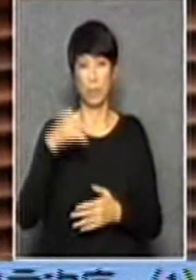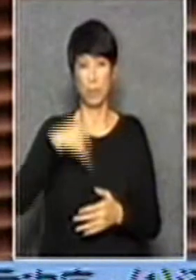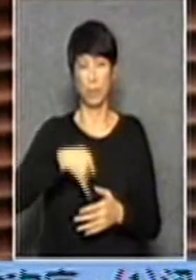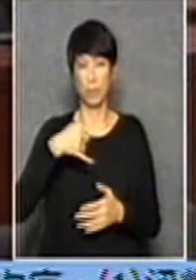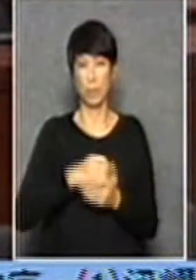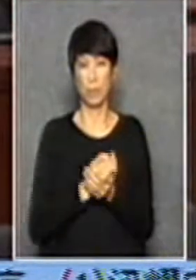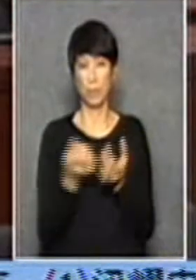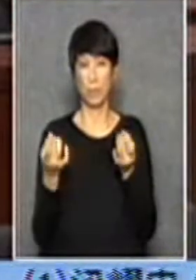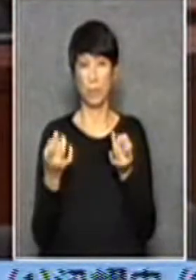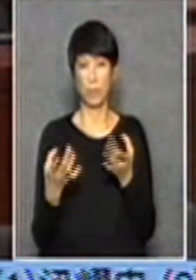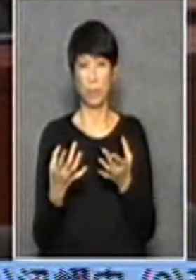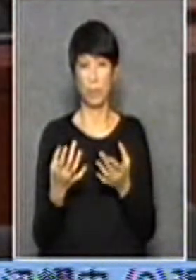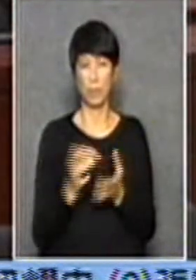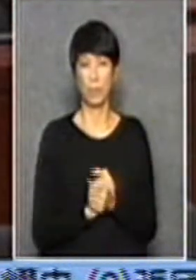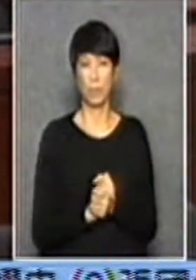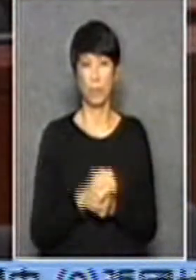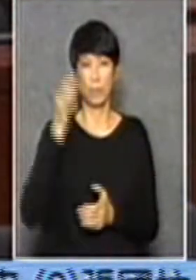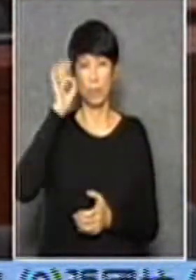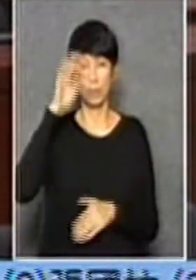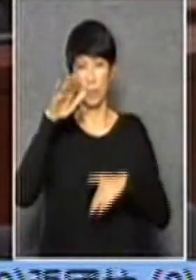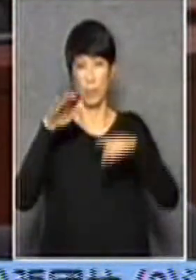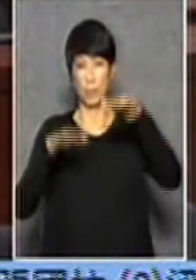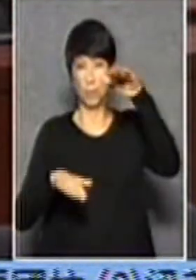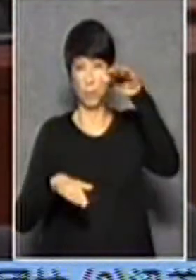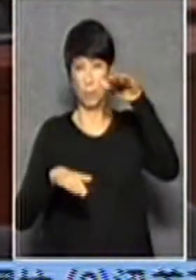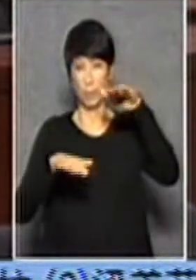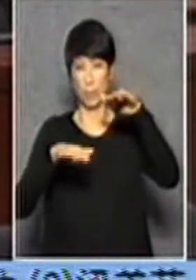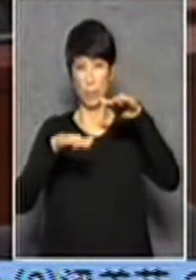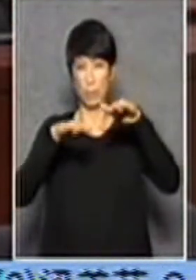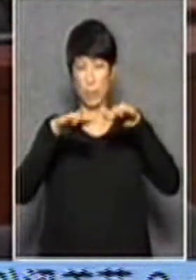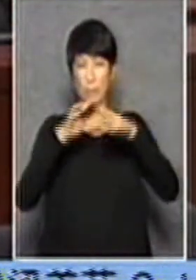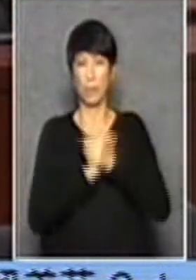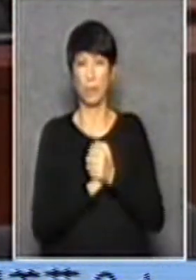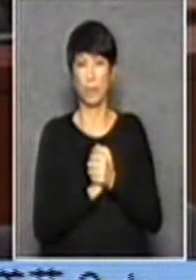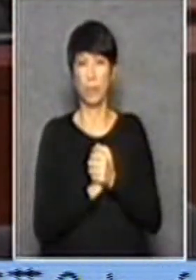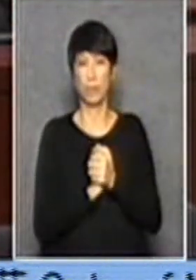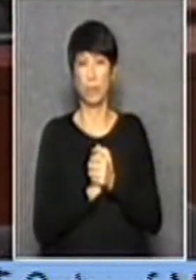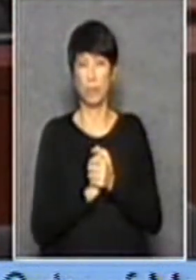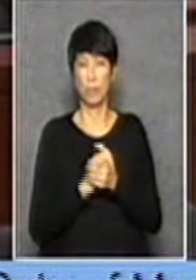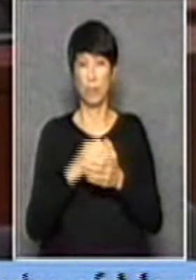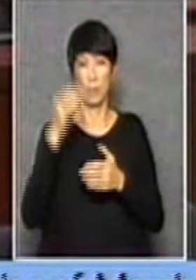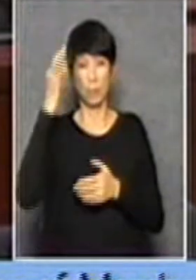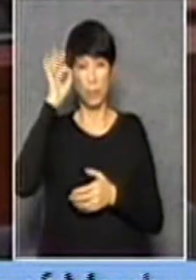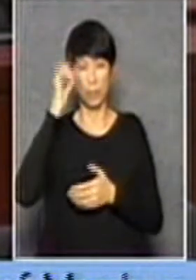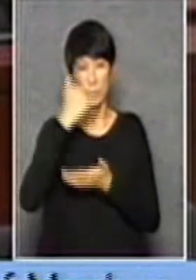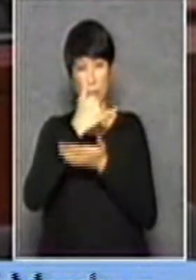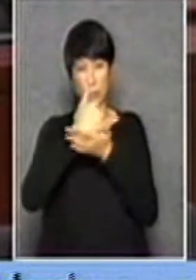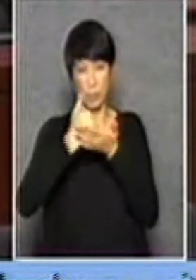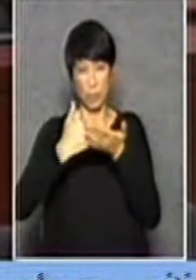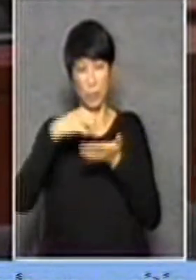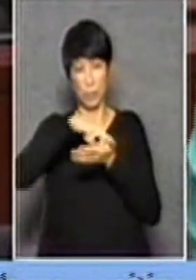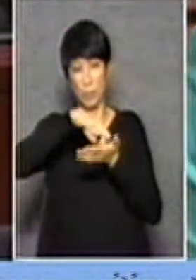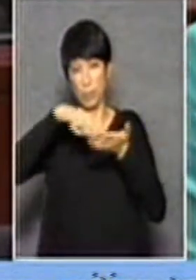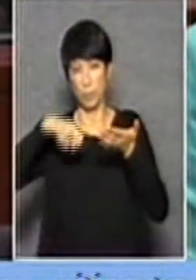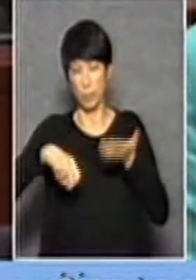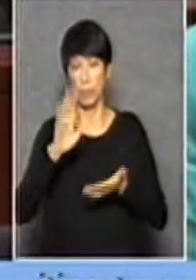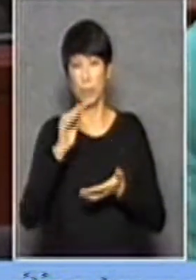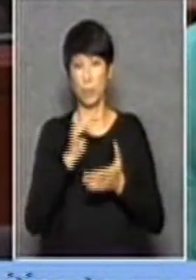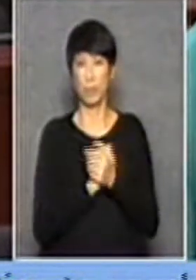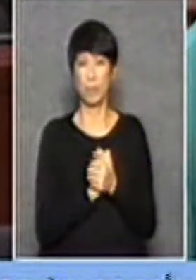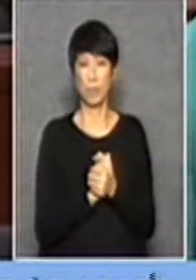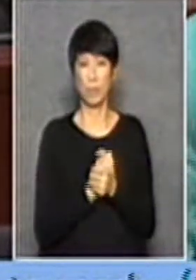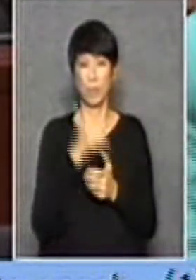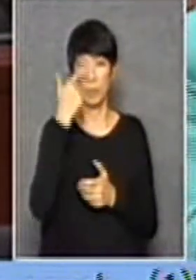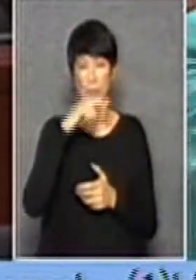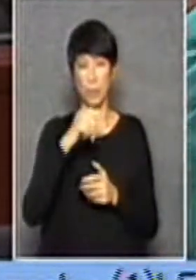殊一定可以收窄，隔代贫穷的问题一定可以减少，我们亦都可以为我新的一代